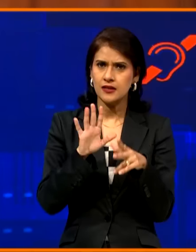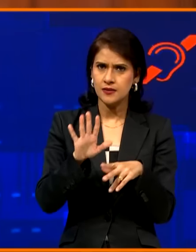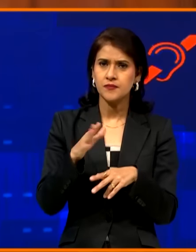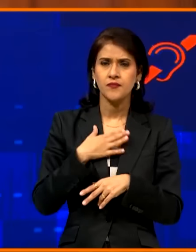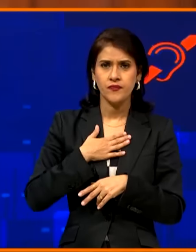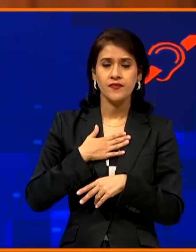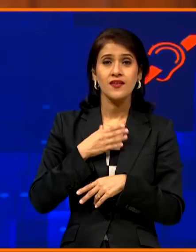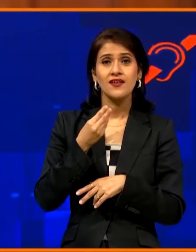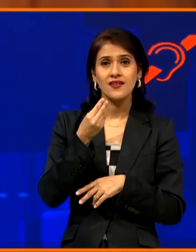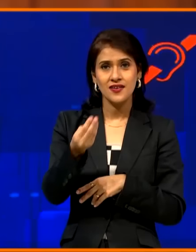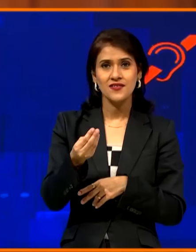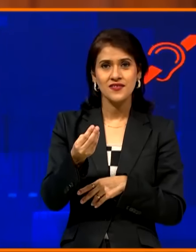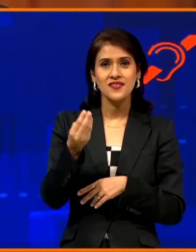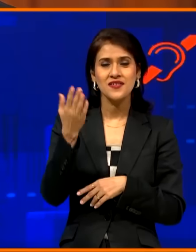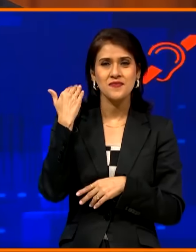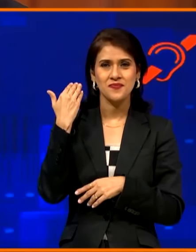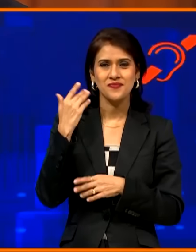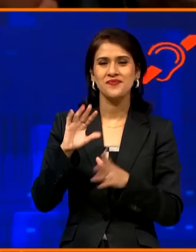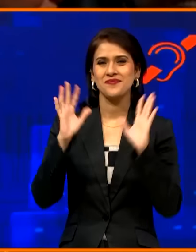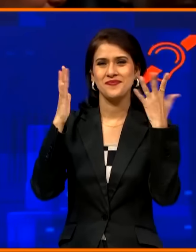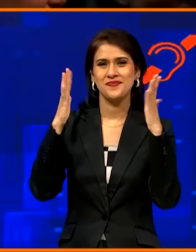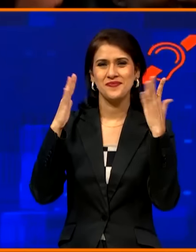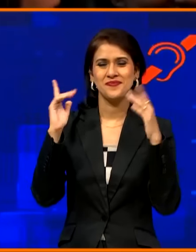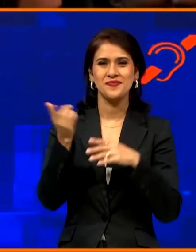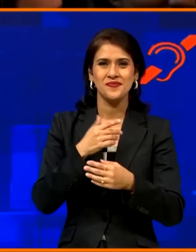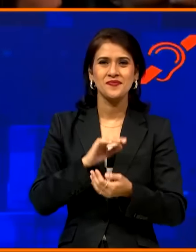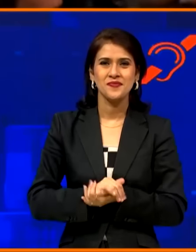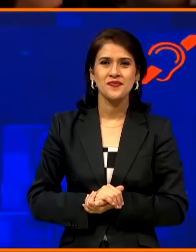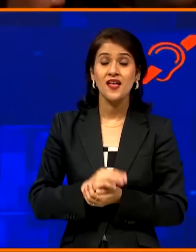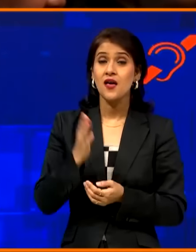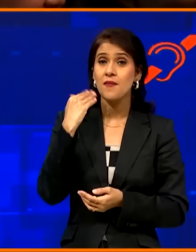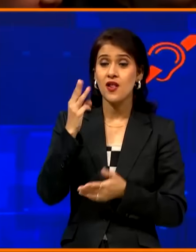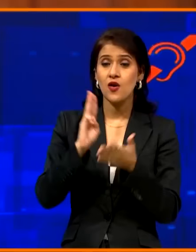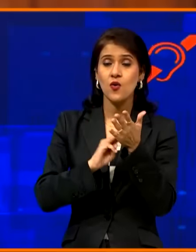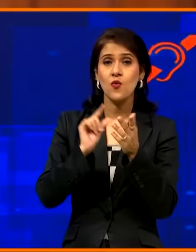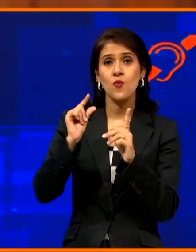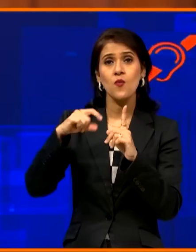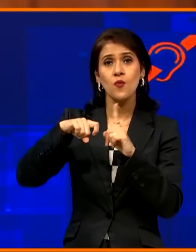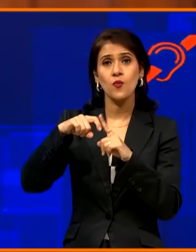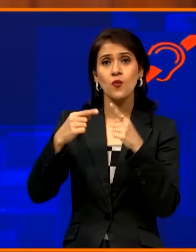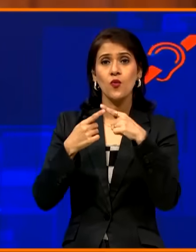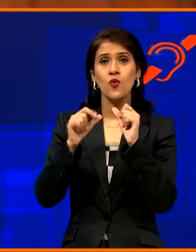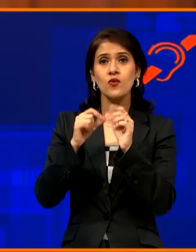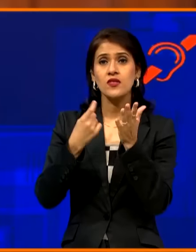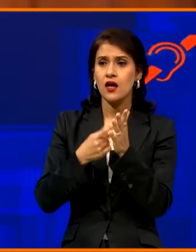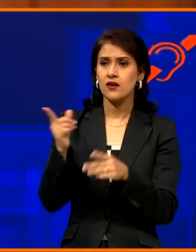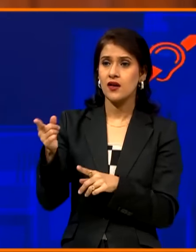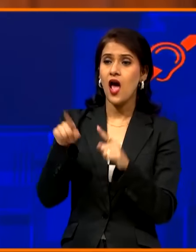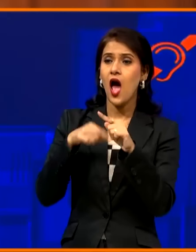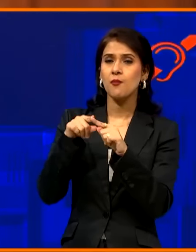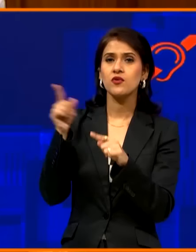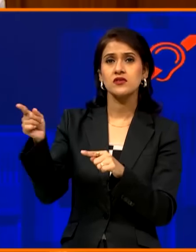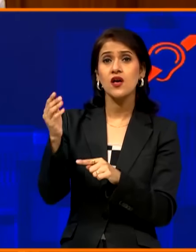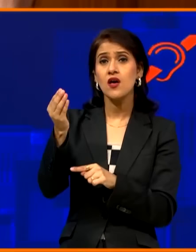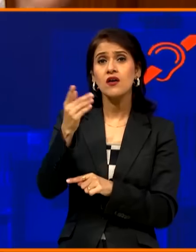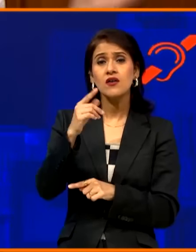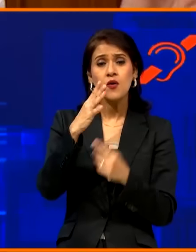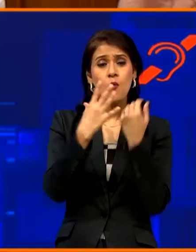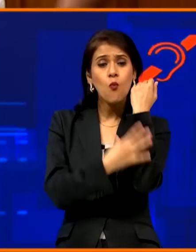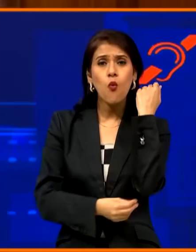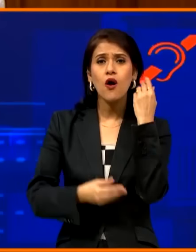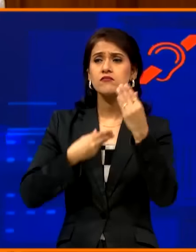जी आपने आपने मुख्तार अंसारी के बारे में कहा यह गरीबों के मसीहा है सिर्फ मैंने नहीं